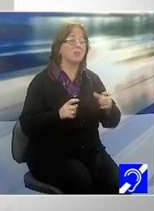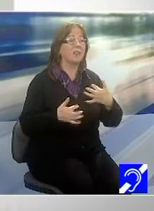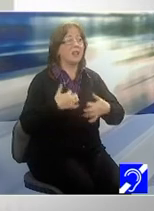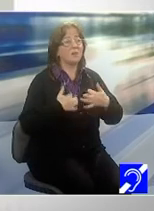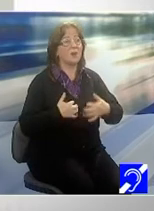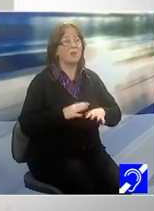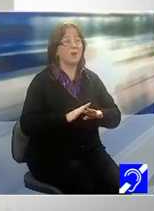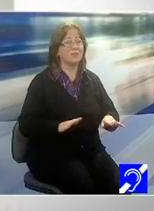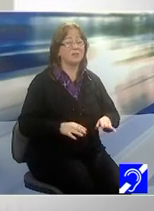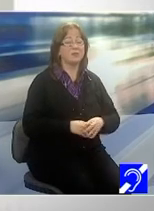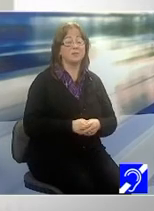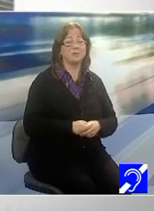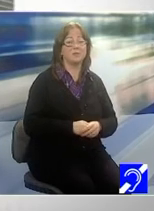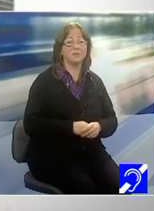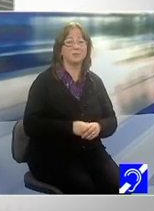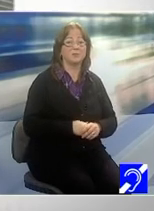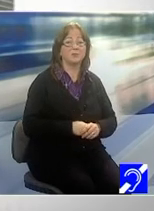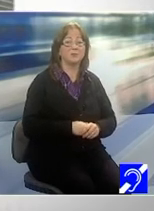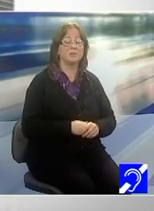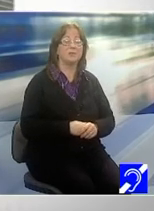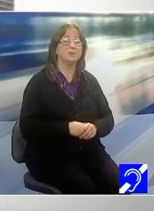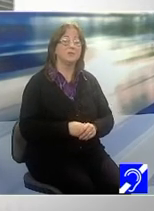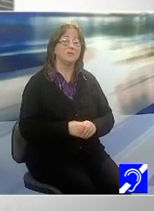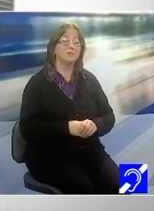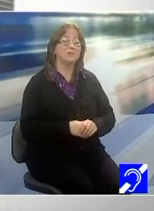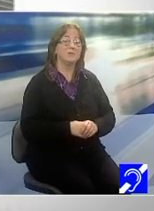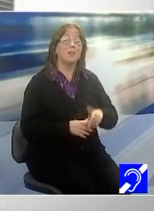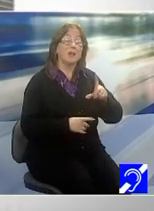cumva. Cred că este o modalitate de sancțiune și anume